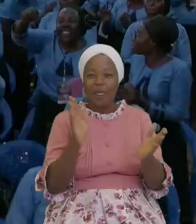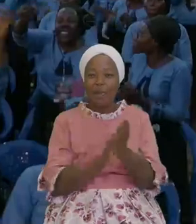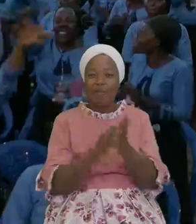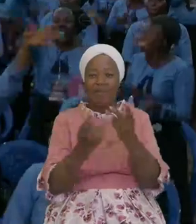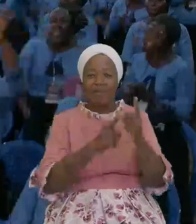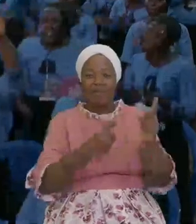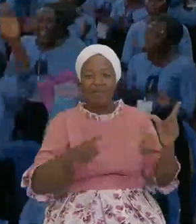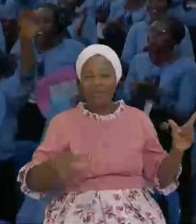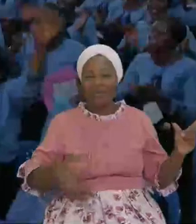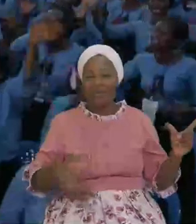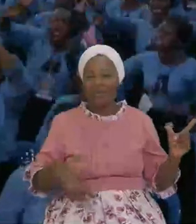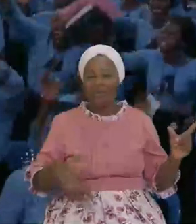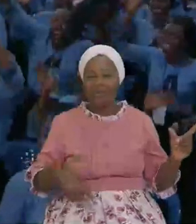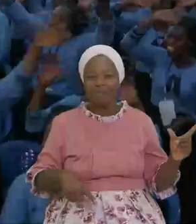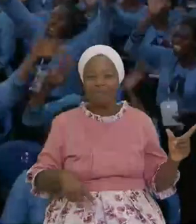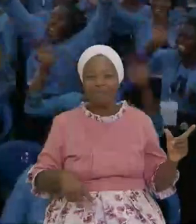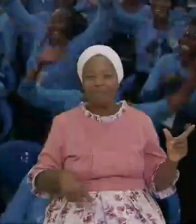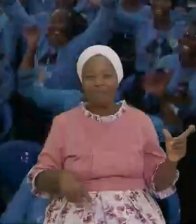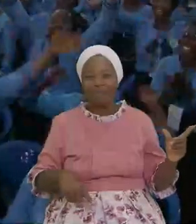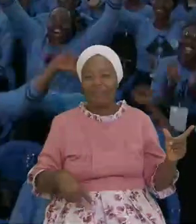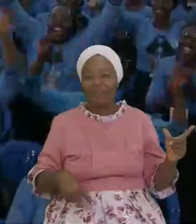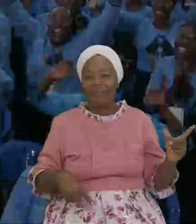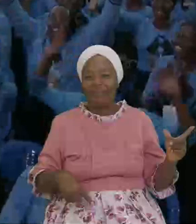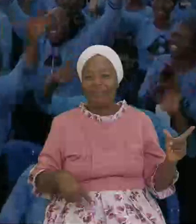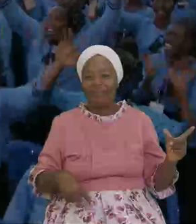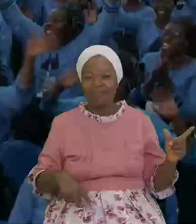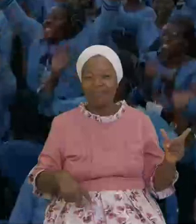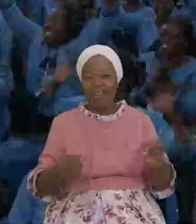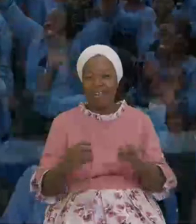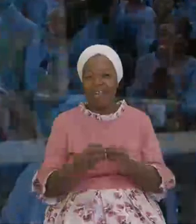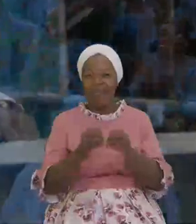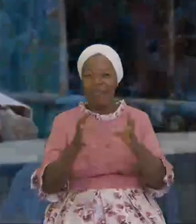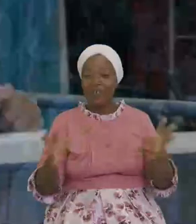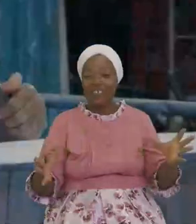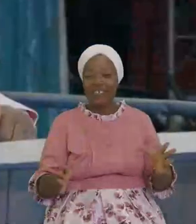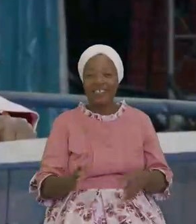Soyez le bienvenu au Togo. Gloire à Dieu.